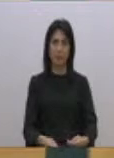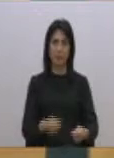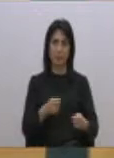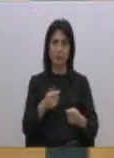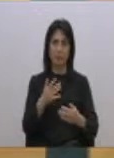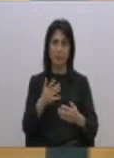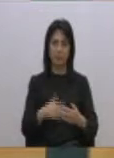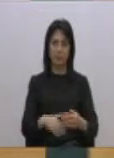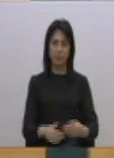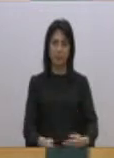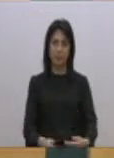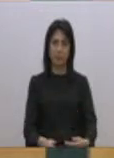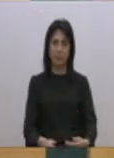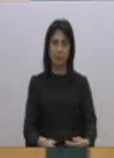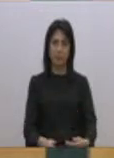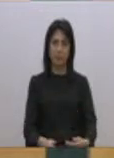rebul.